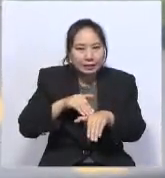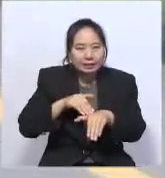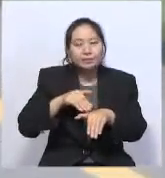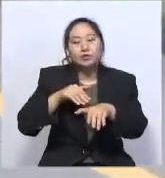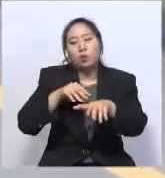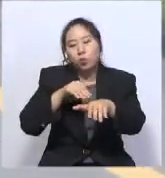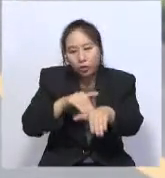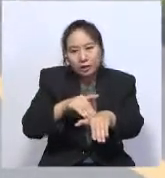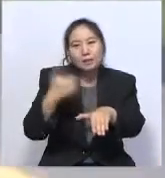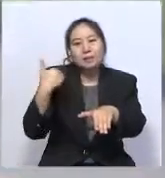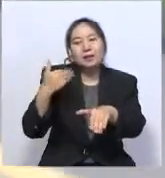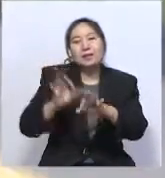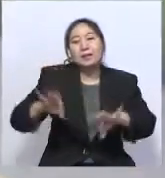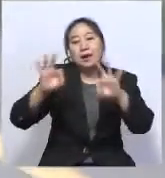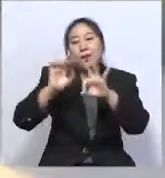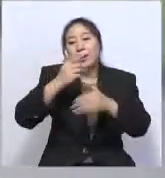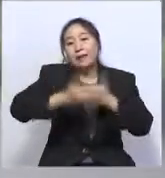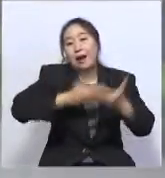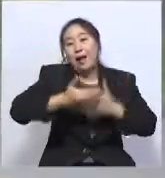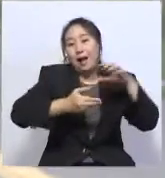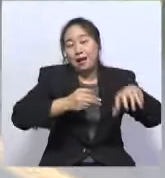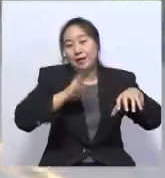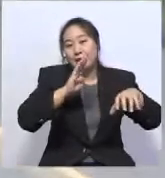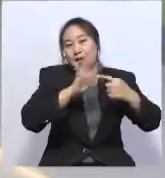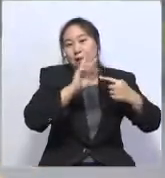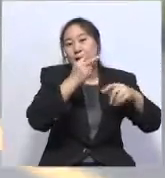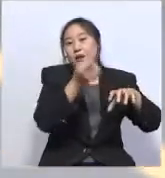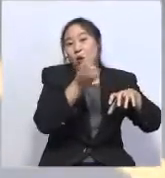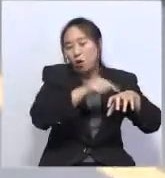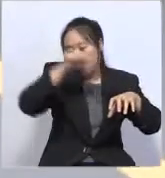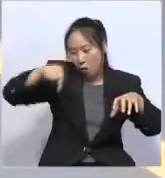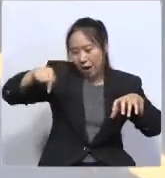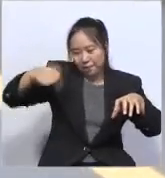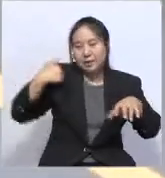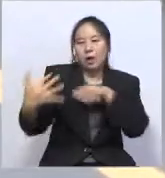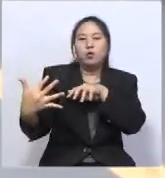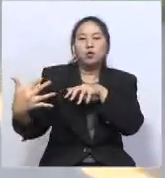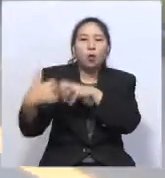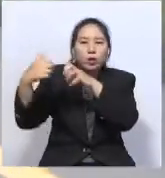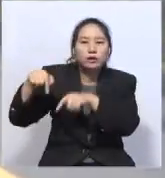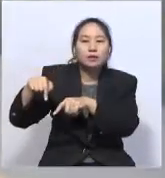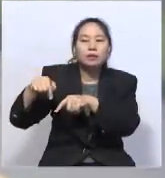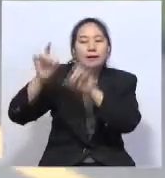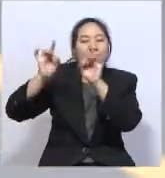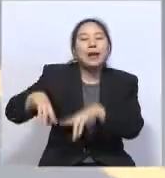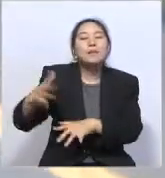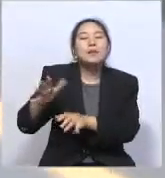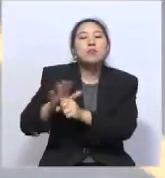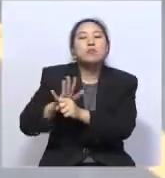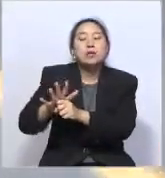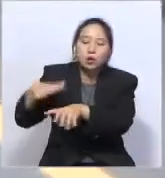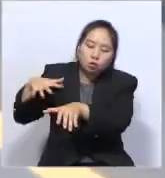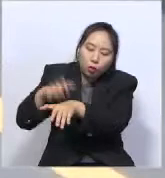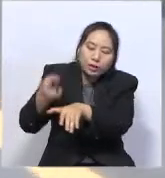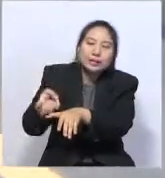าะตรงข้ามตลาดวังน้อยนะครับเนื่องจากว่ามีอุบัติเหตุเกิดขึ้นแต่ว่าไม่ได้เกิดในลักษณะรุนแรงนะครับเป็นการชนท้าย